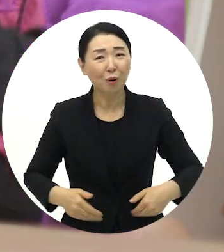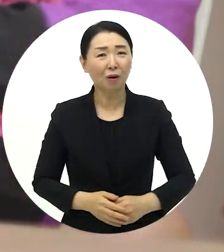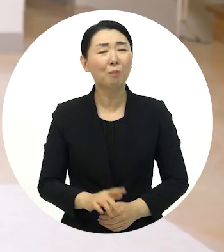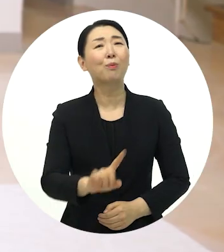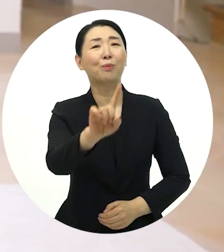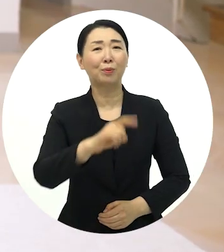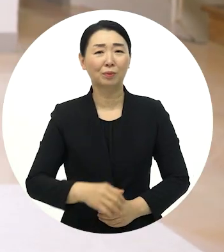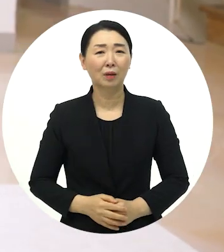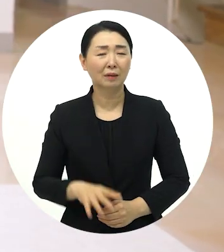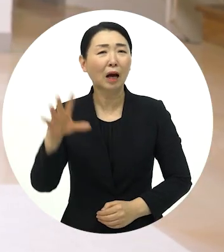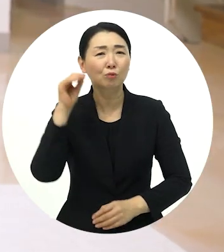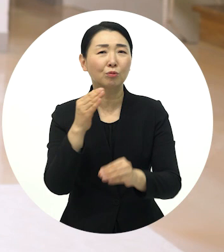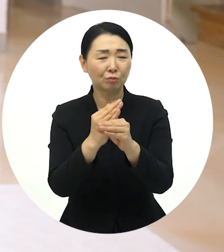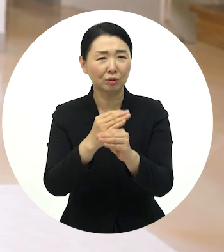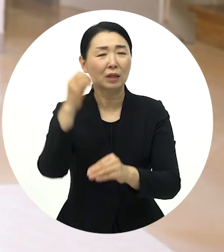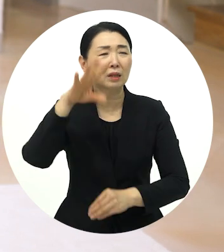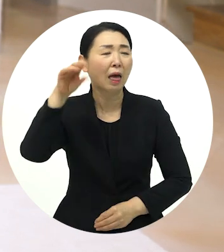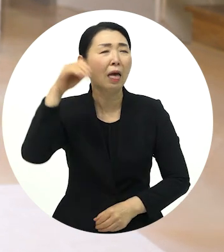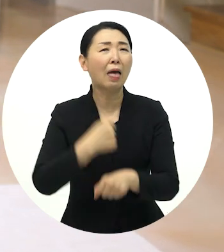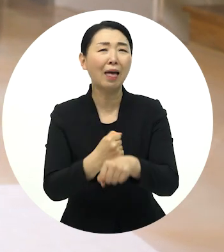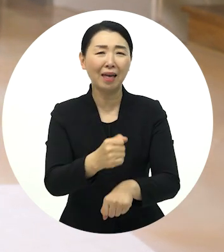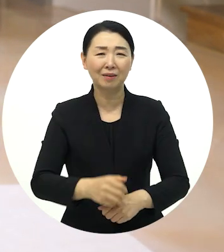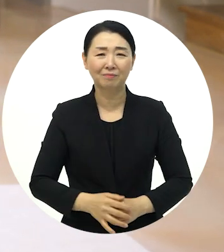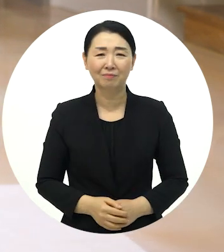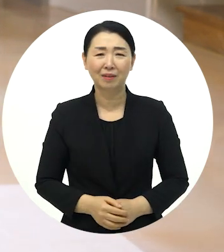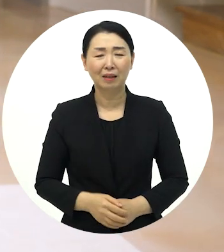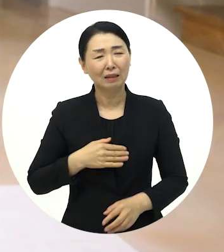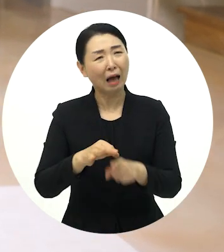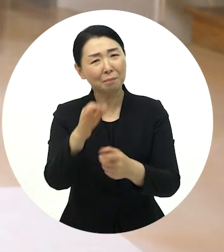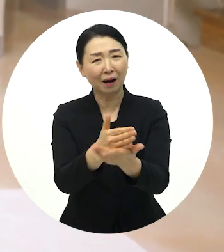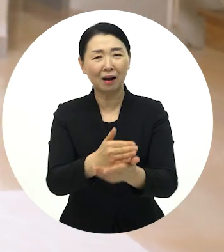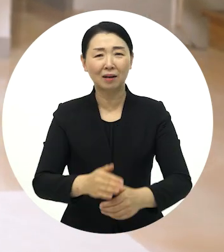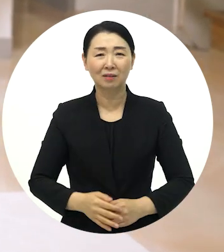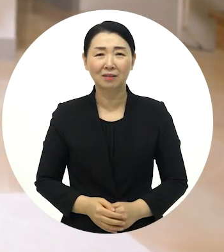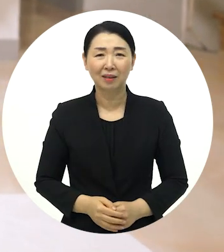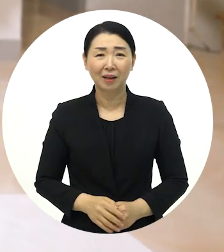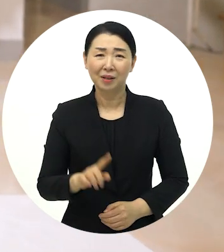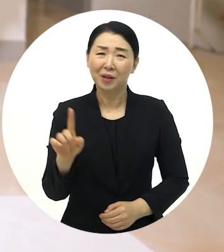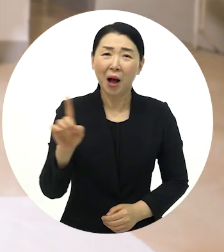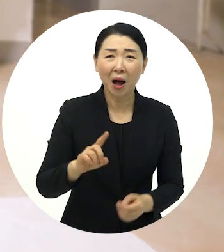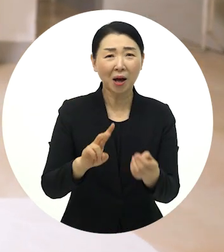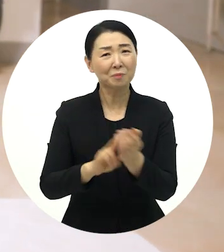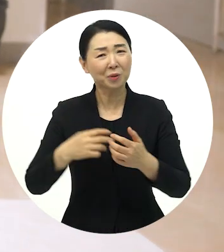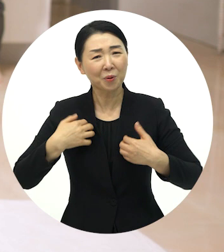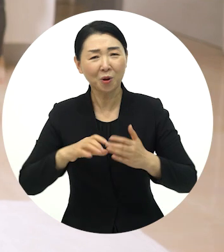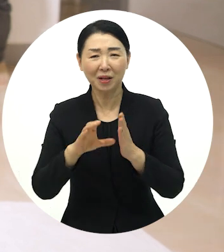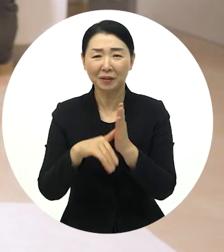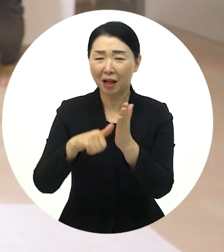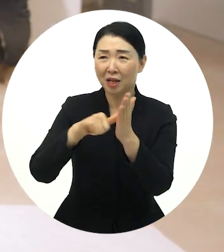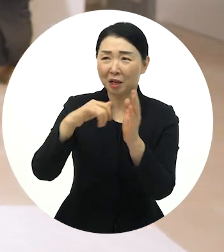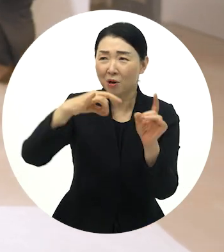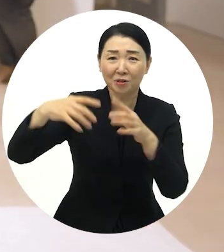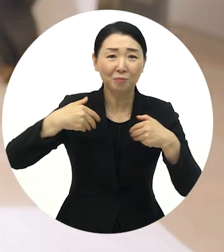집중! 아이 뭐래. 나 다 듣고 있어. 그냥 귓구멍에 때려박아. 넌 맨날 나한테 잔소리야. 야 이 숨바꼭질에 이게